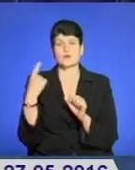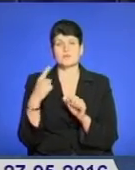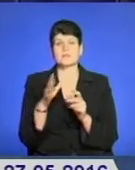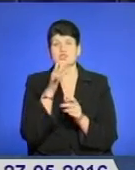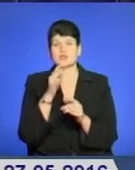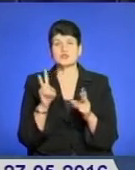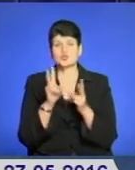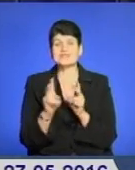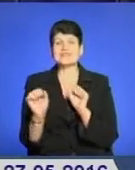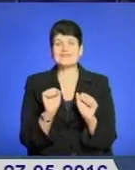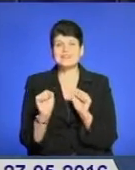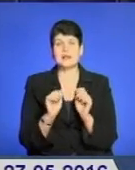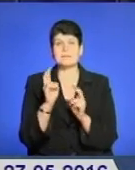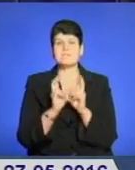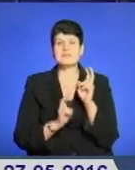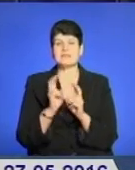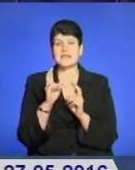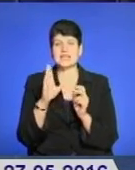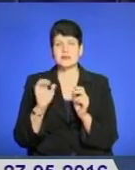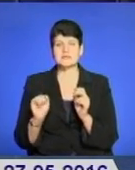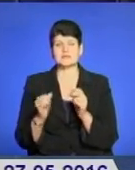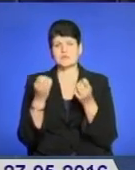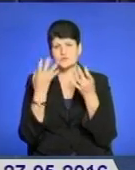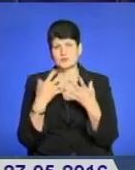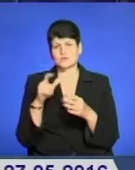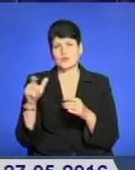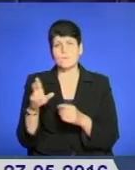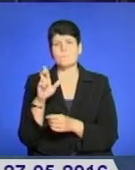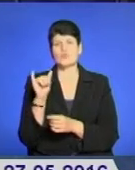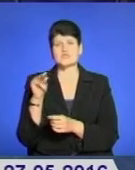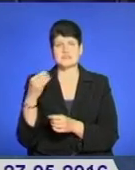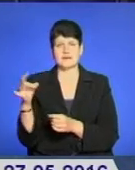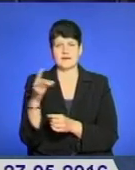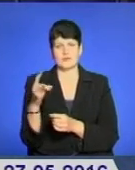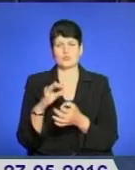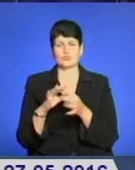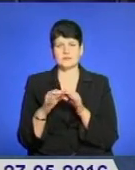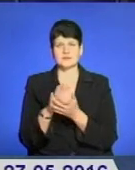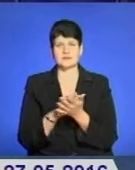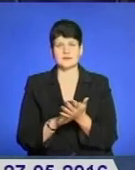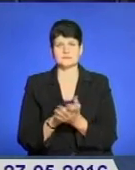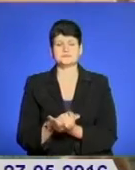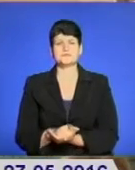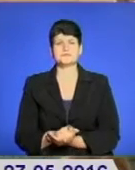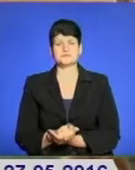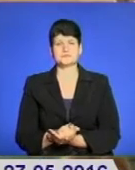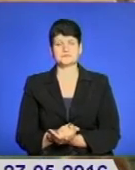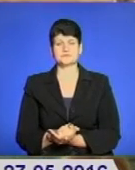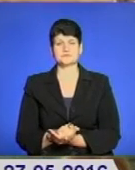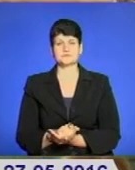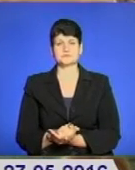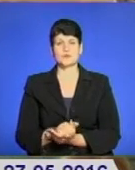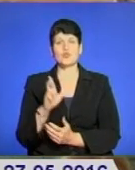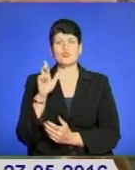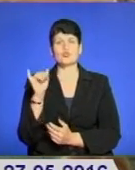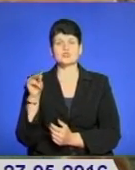зустрічі з керівниками, підприємцями та пересічними жителями Бучацького району. З подробицями Наталія Михралєєва. У